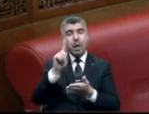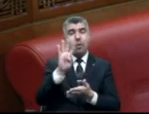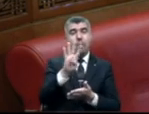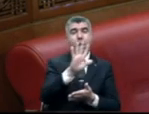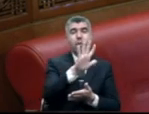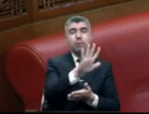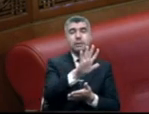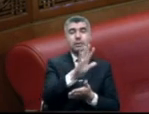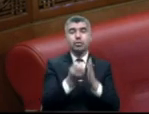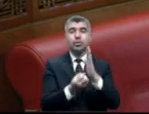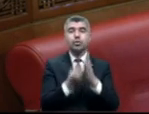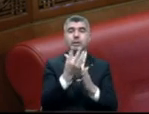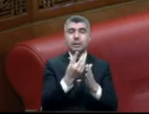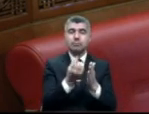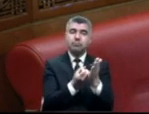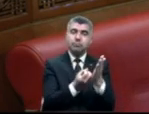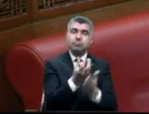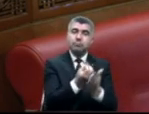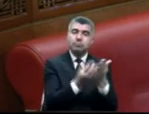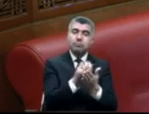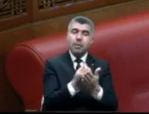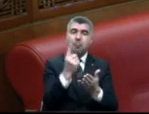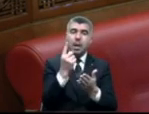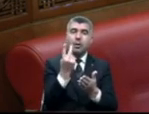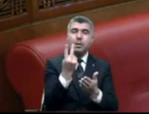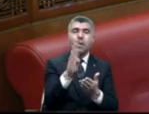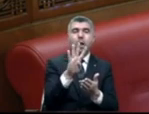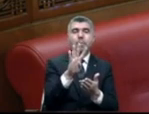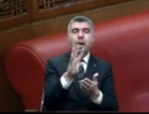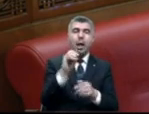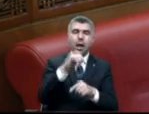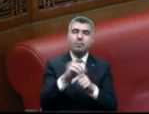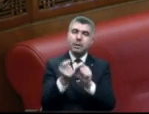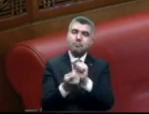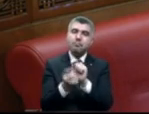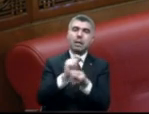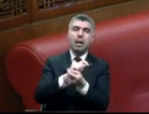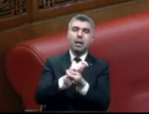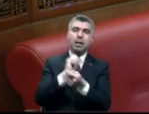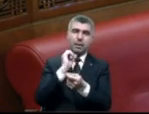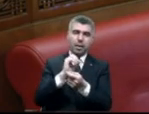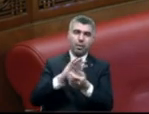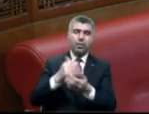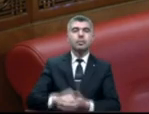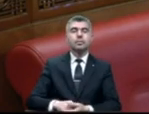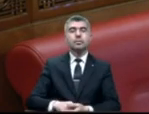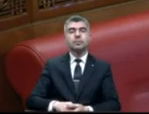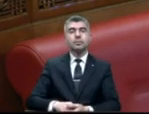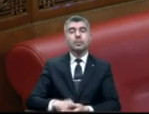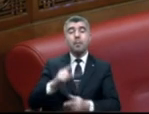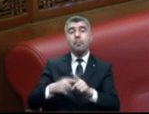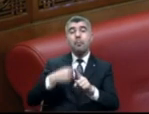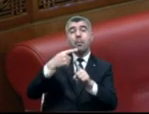154 شعبة جديدة وإعادة هيكلة 142 أخرى تهم مختلف القطاعات.